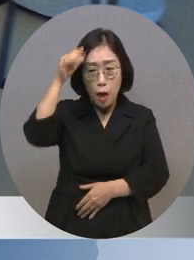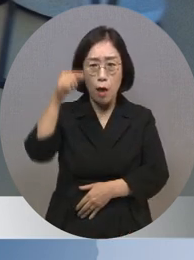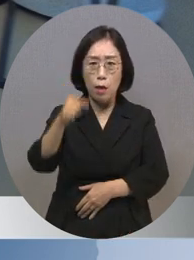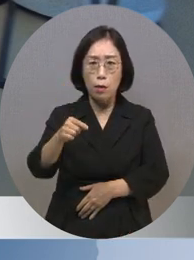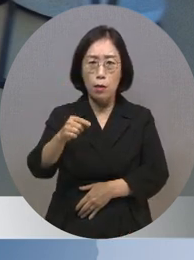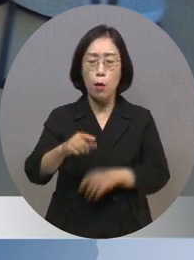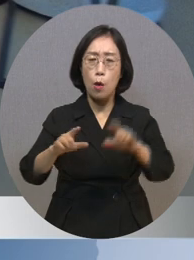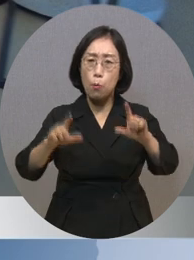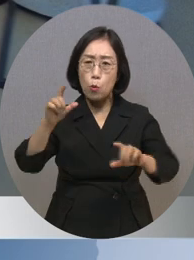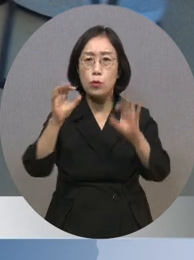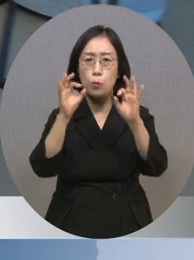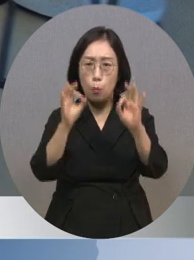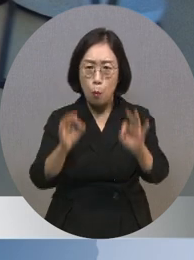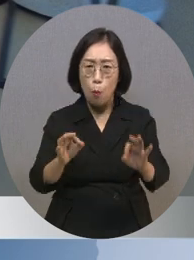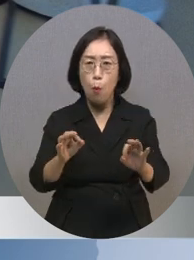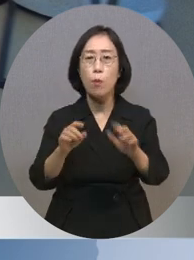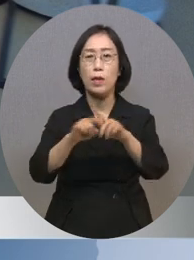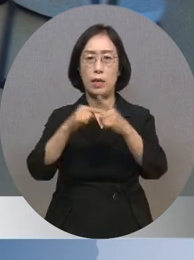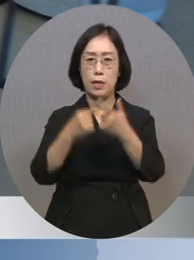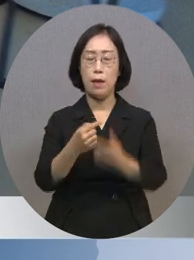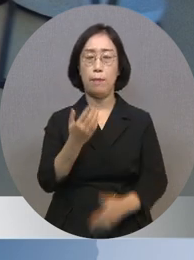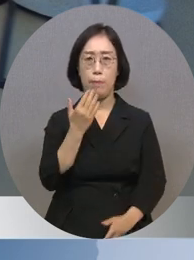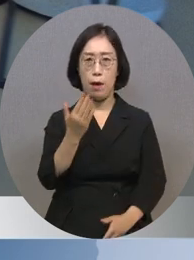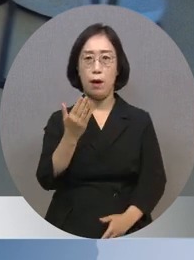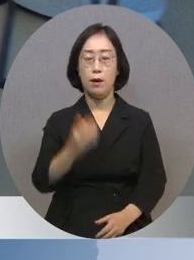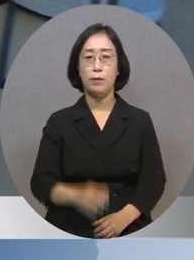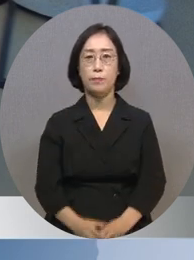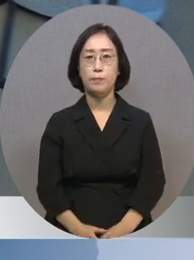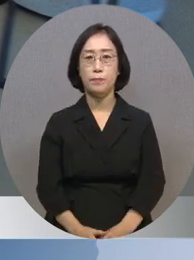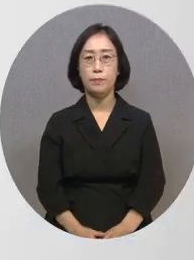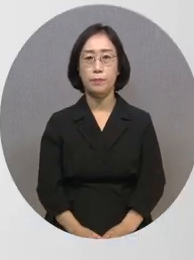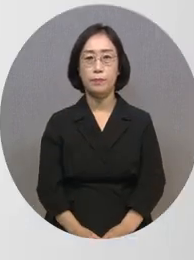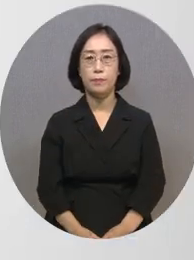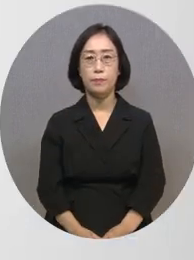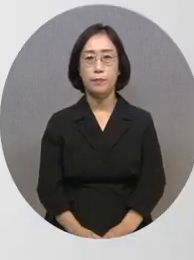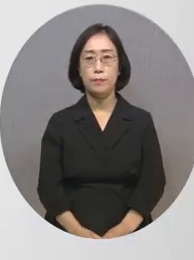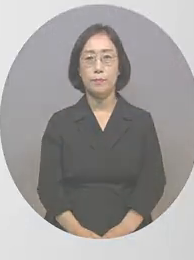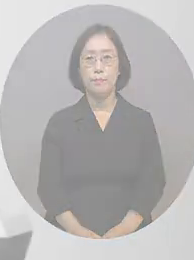그 모습을 보시면 이해가 되지 않을까 합니다.